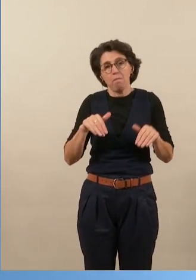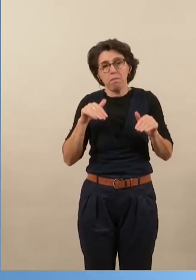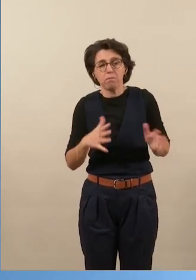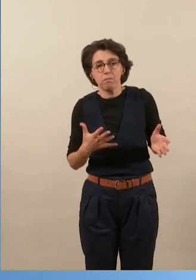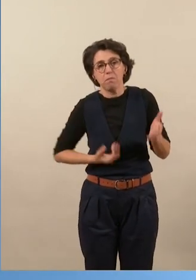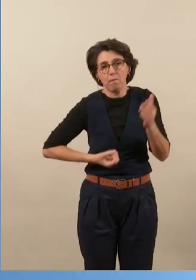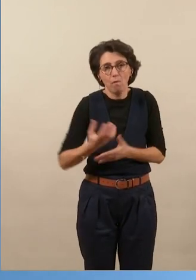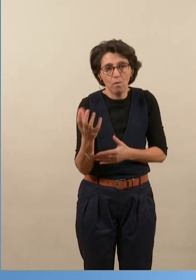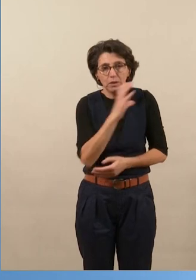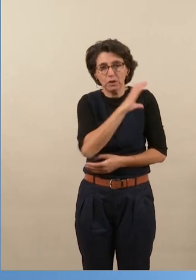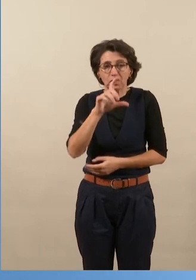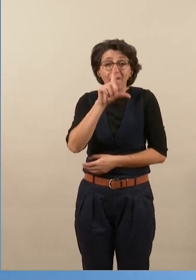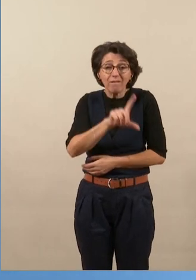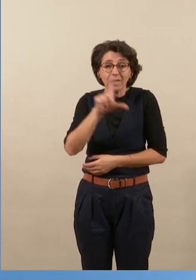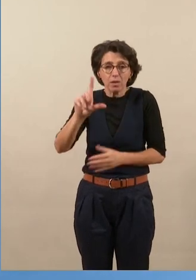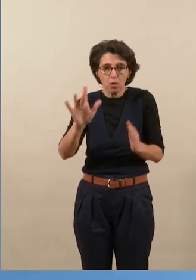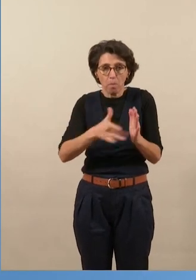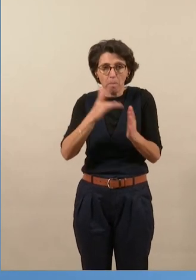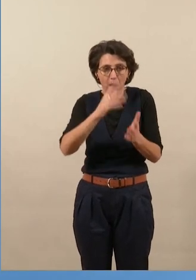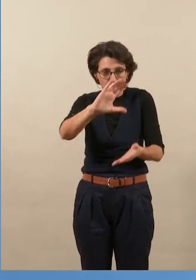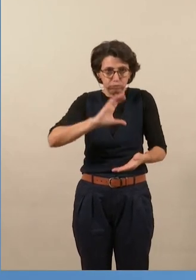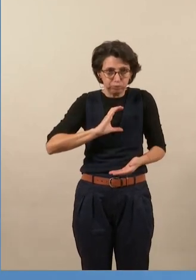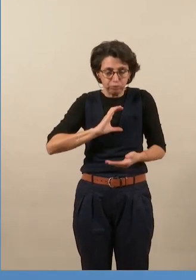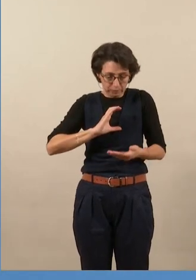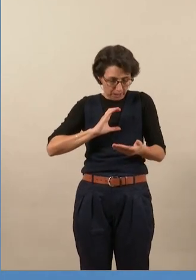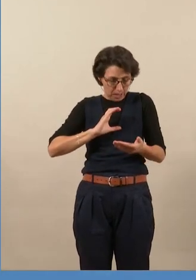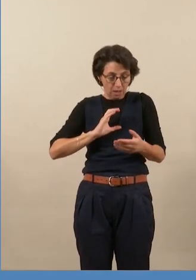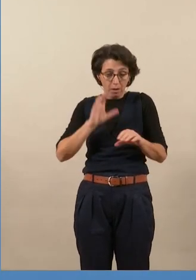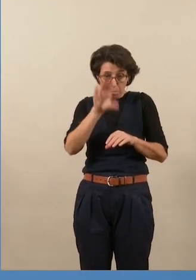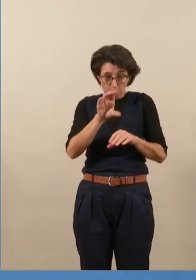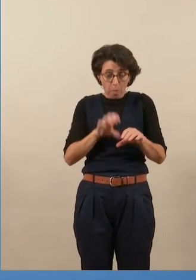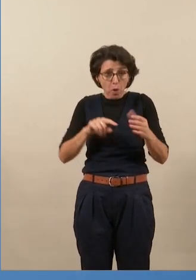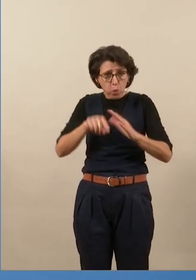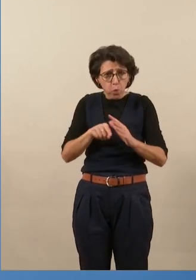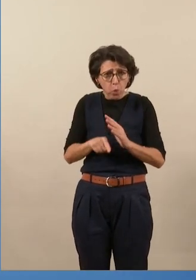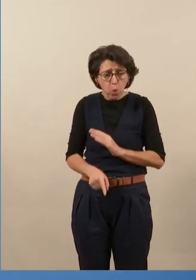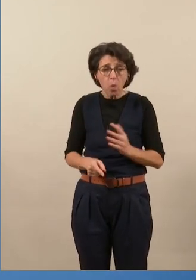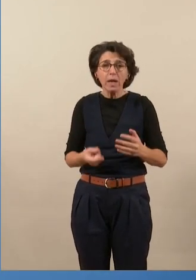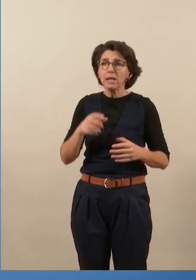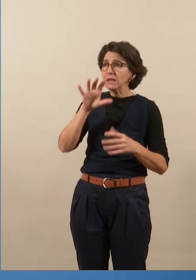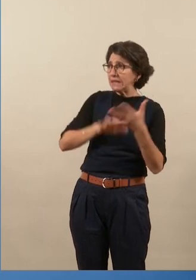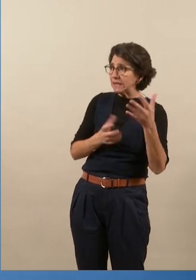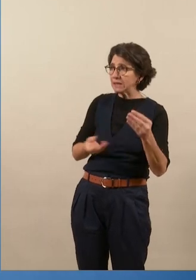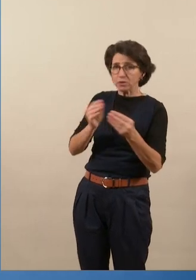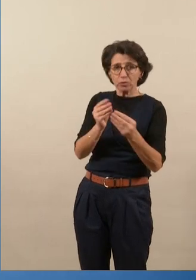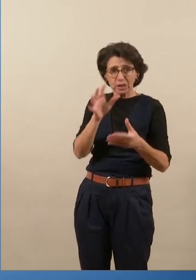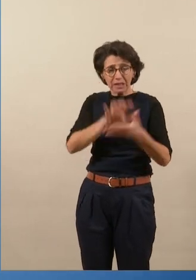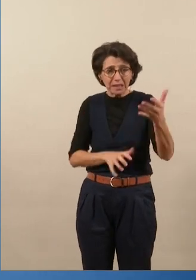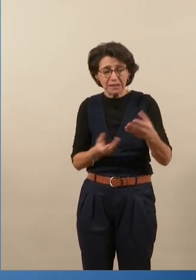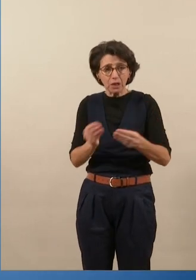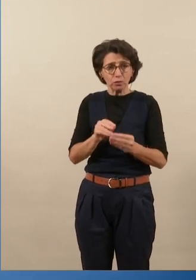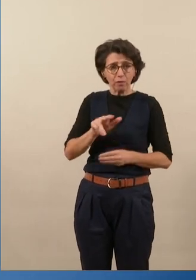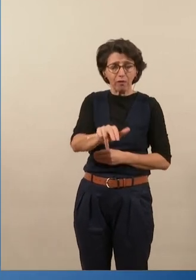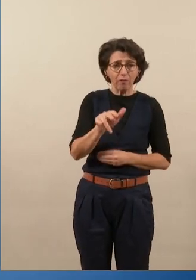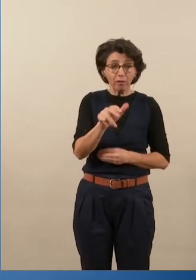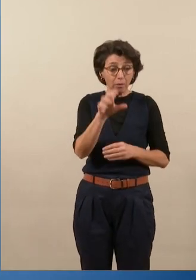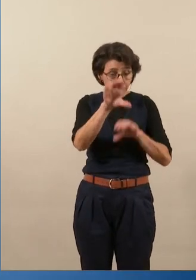incomplet dans lequel il est souvent mentionné texte à insérer de surcroix dans la partie ressources qui